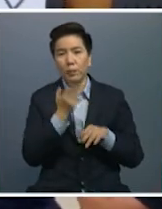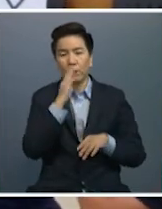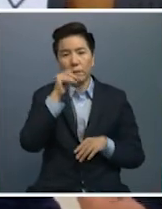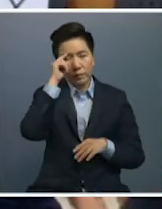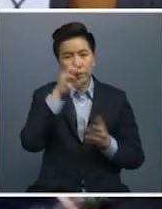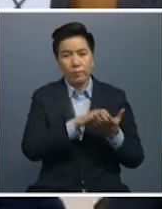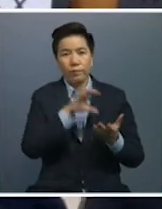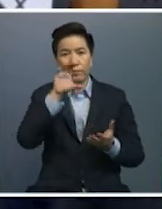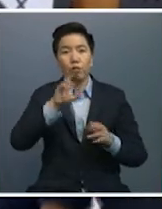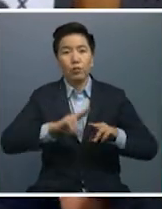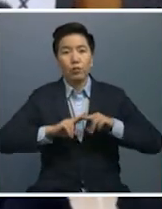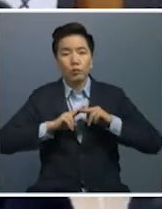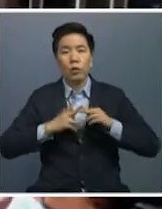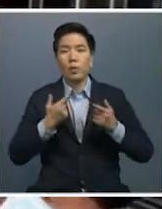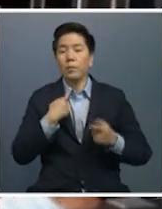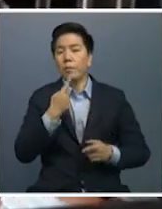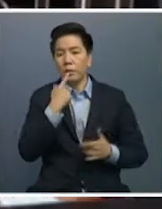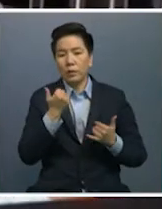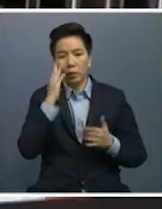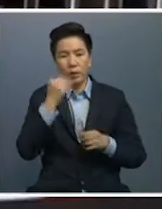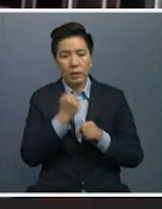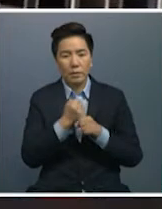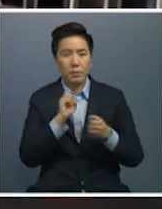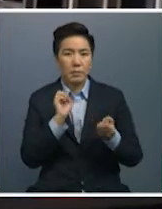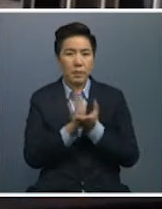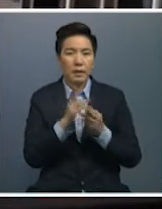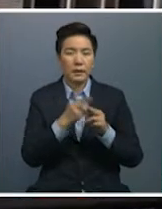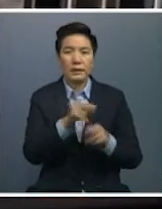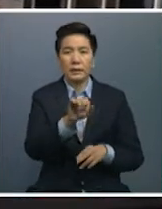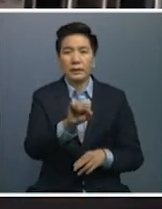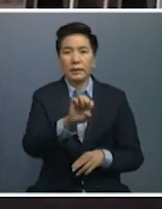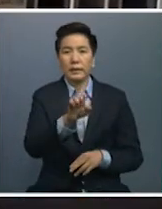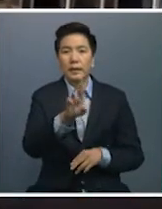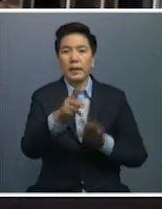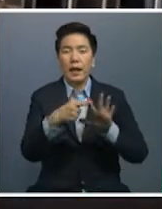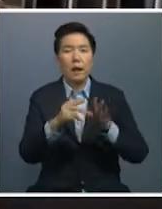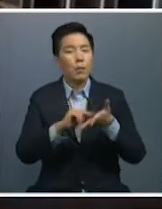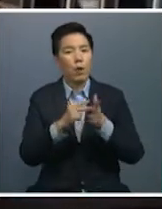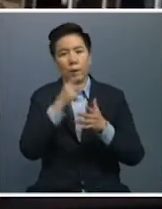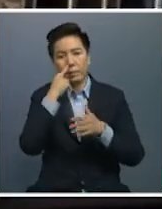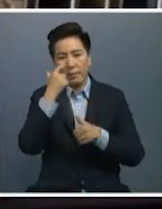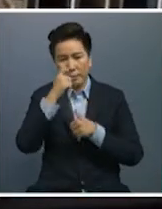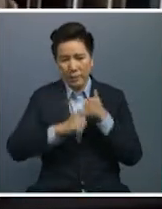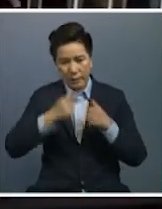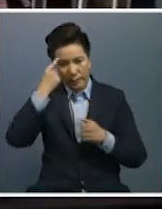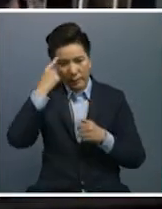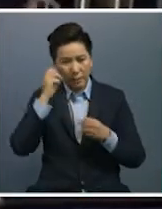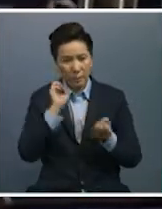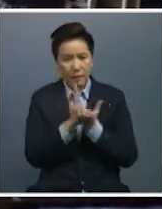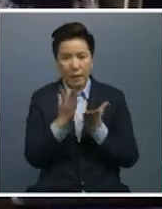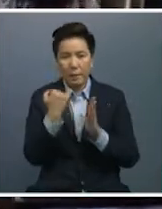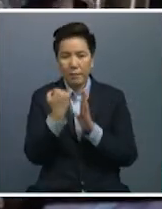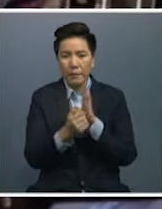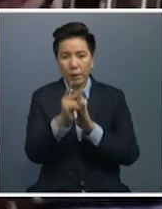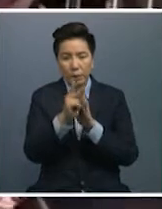กิตติ์ได้โพสต์ facebookส่วนตัวระบุว่าจะมีการทำร้ายร่างกายนายเจอราดเจนจาคะเป็นพฤติกรรมที่ขาดวุฒิภาวะกิตยาทำ